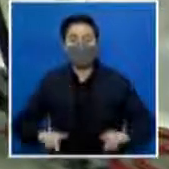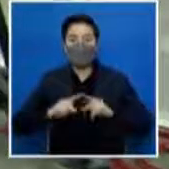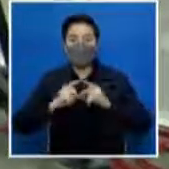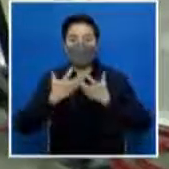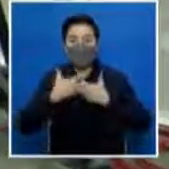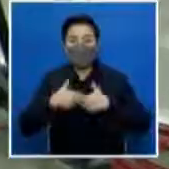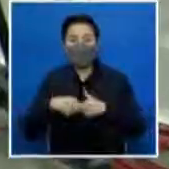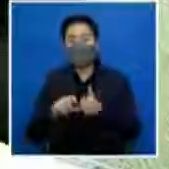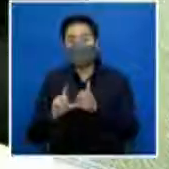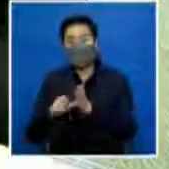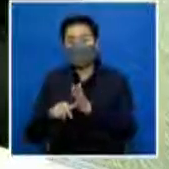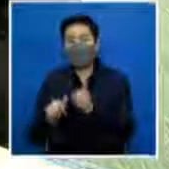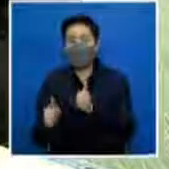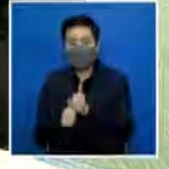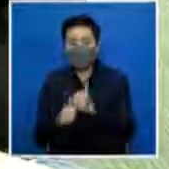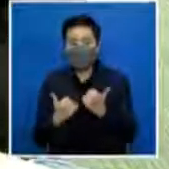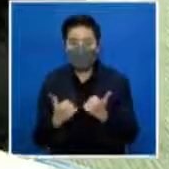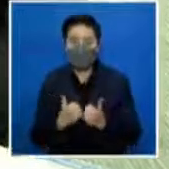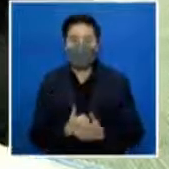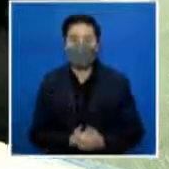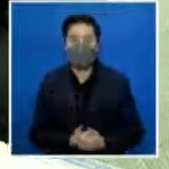รม